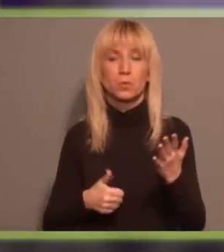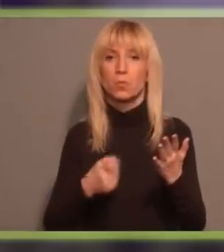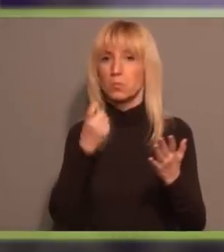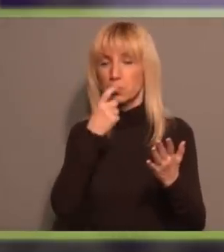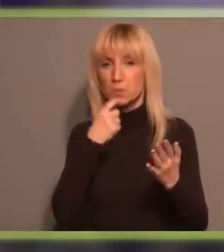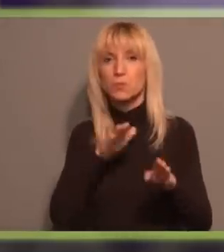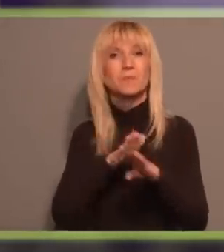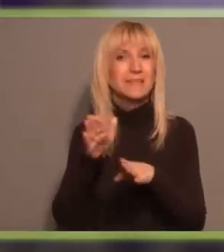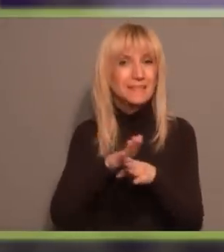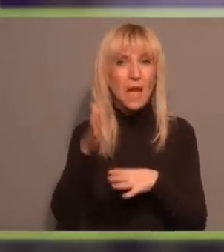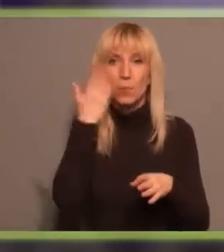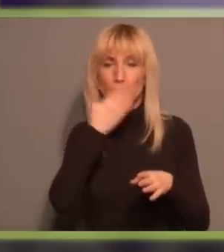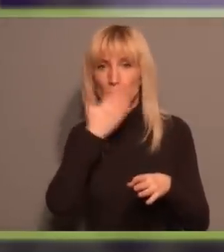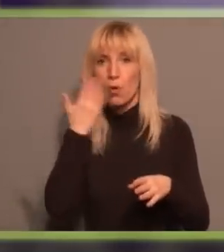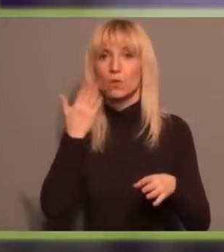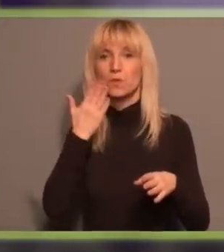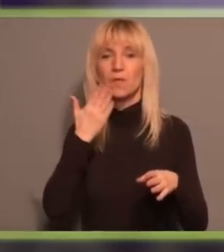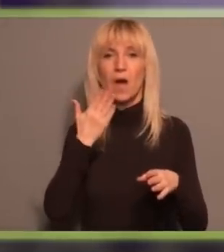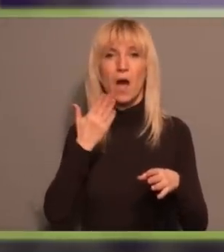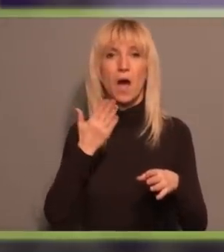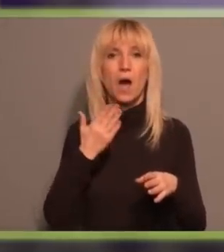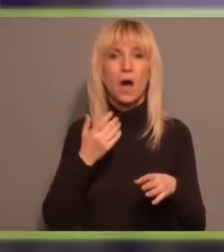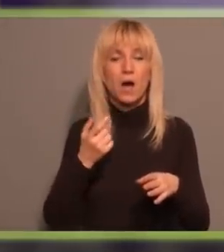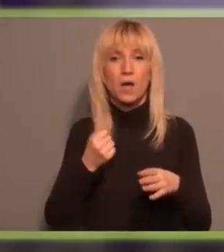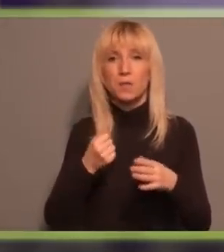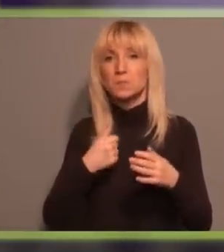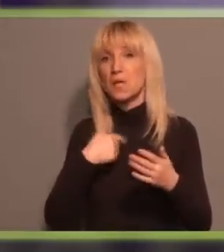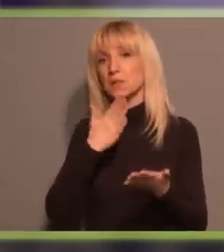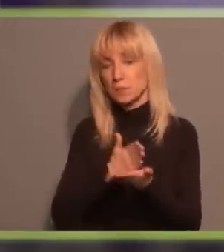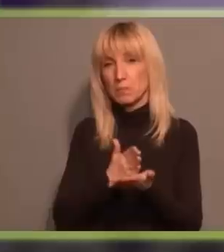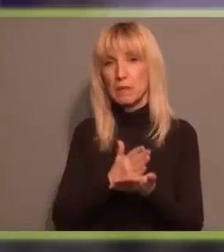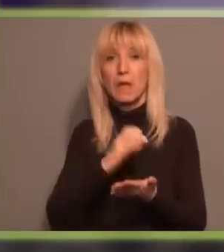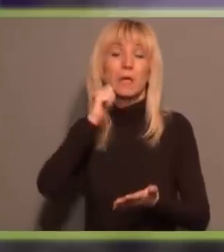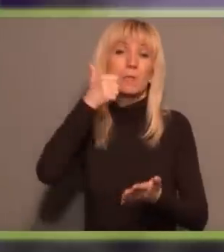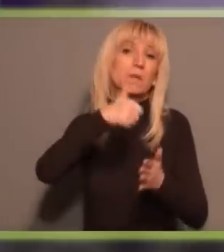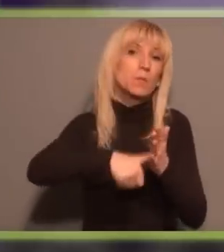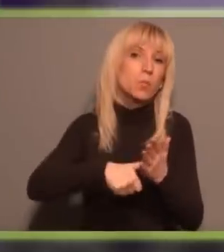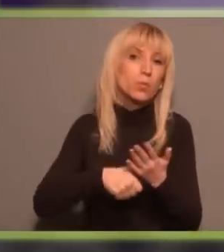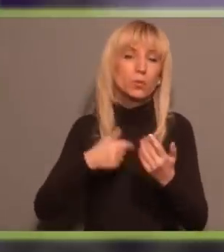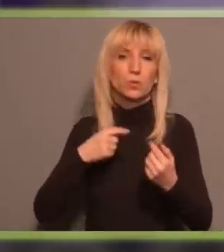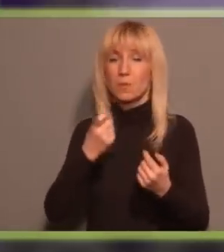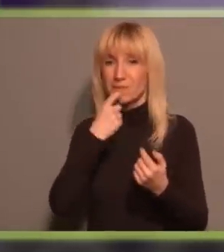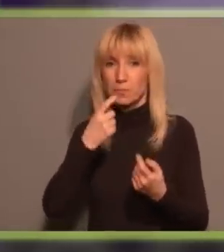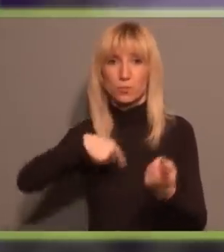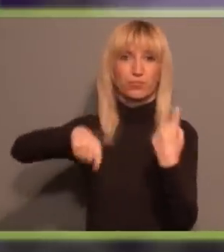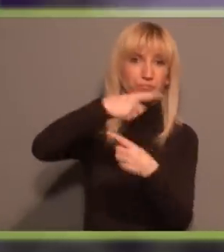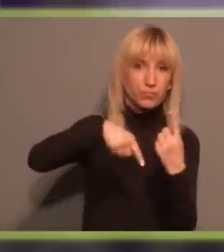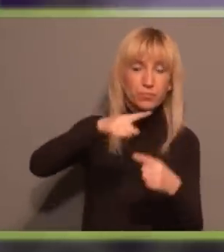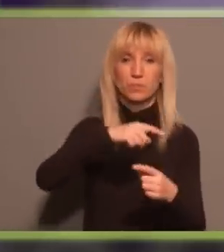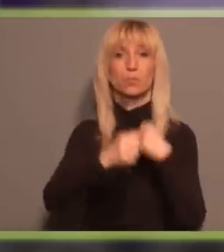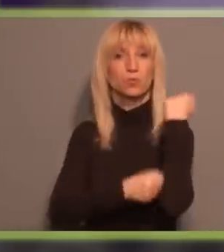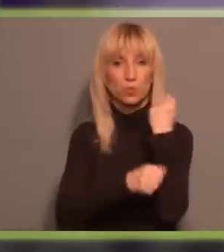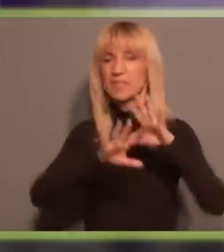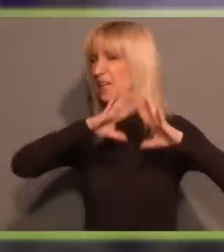u srpskom sistemu, ja prvi put u srpskim školovanjem i prvi put srpskim okruženjem ili